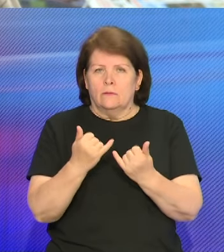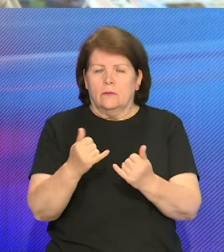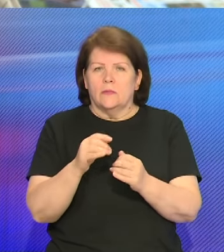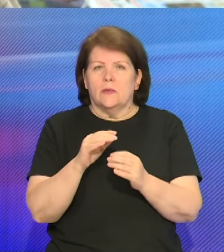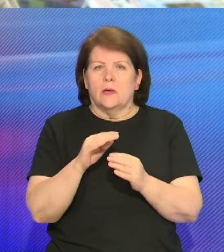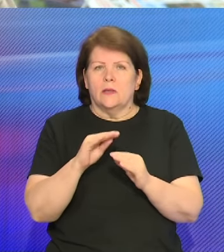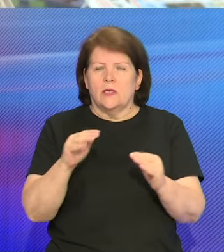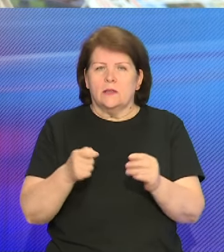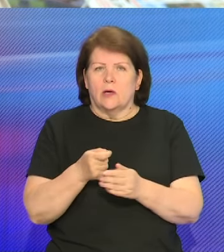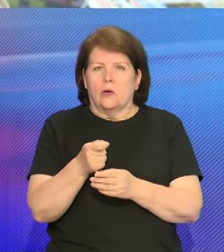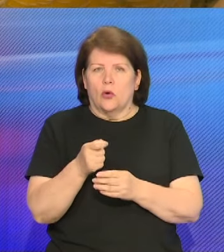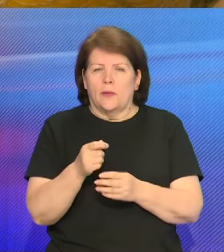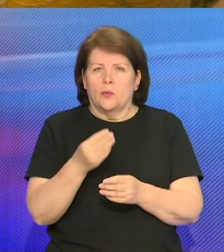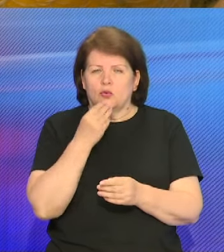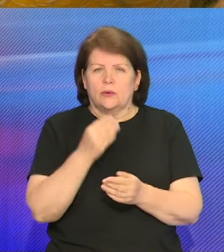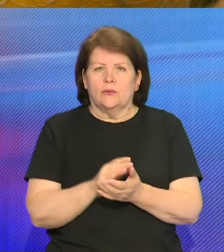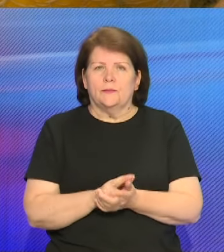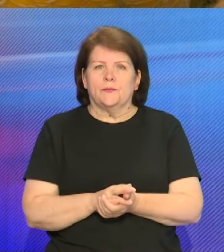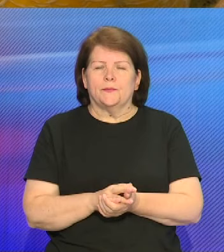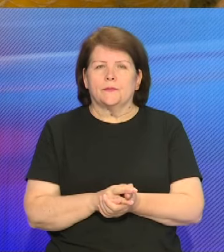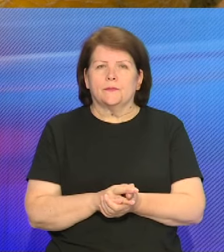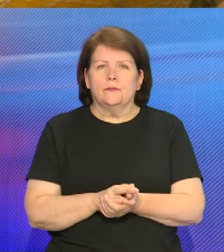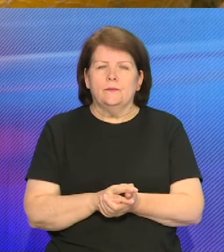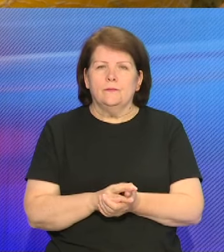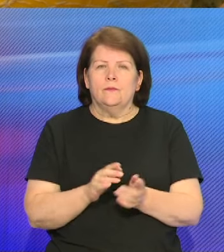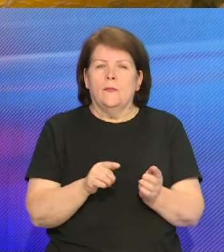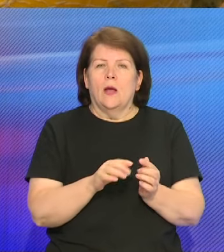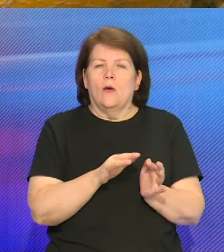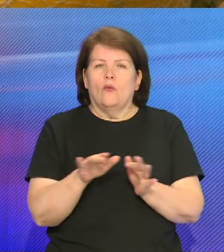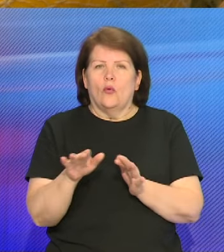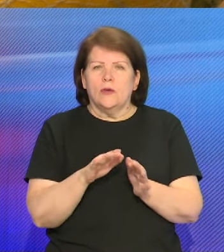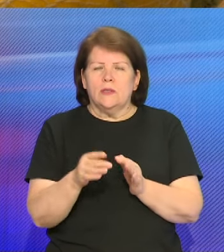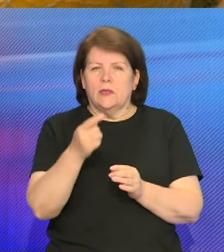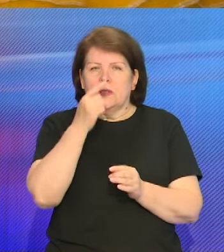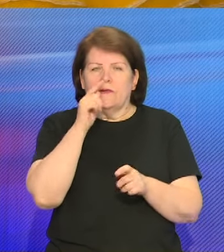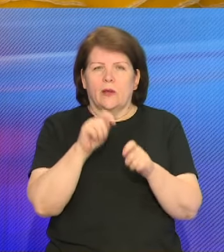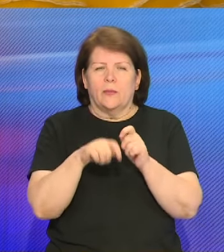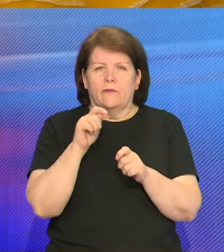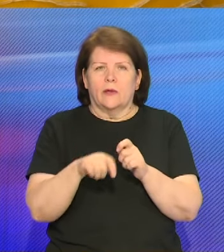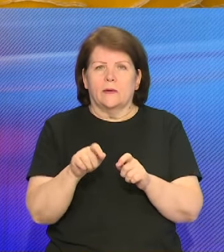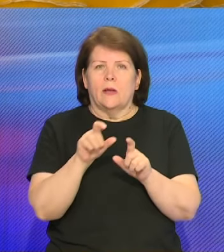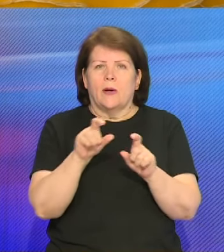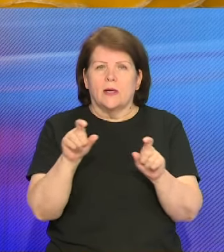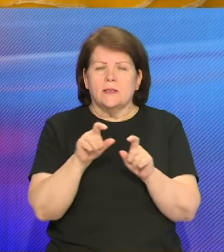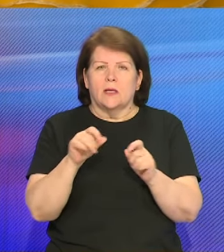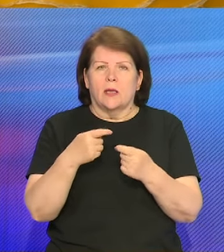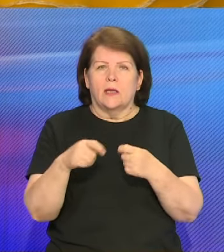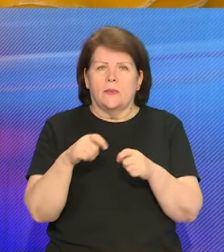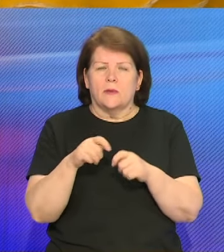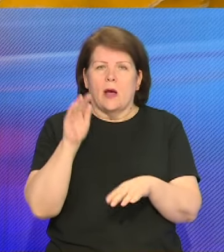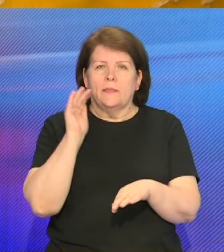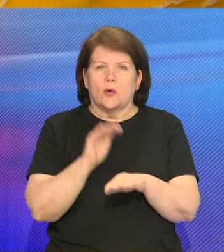наверное, требовать все-таки документы. Тем часом у ходе недавнего мониторингу на рынках и у магазинах в области выявлены шерох